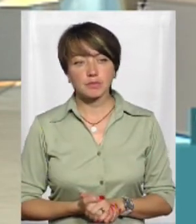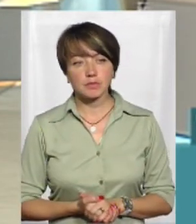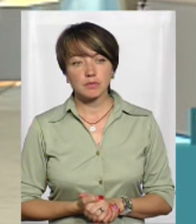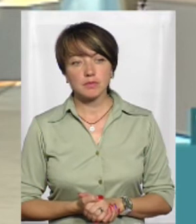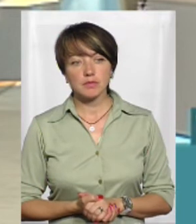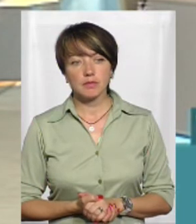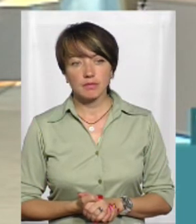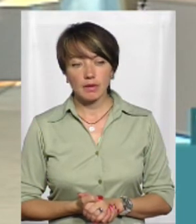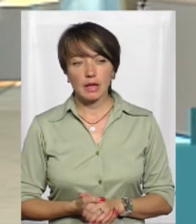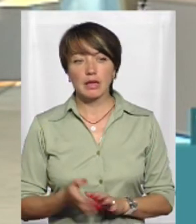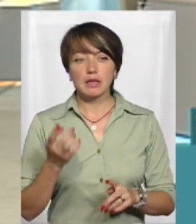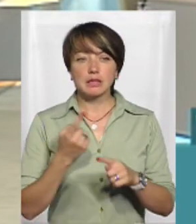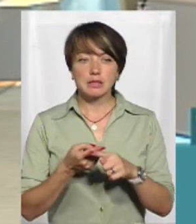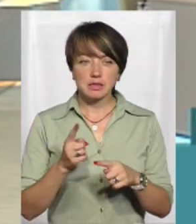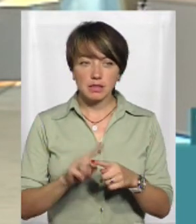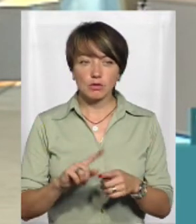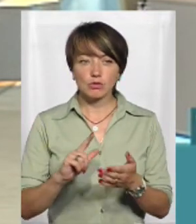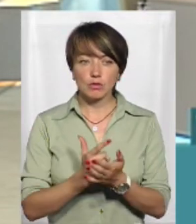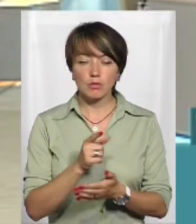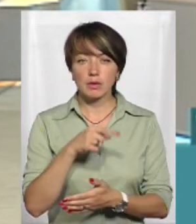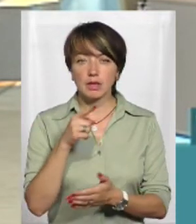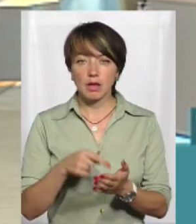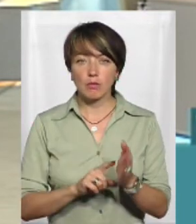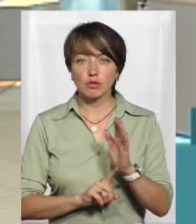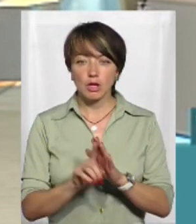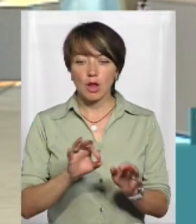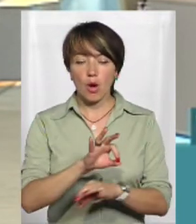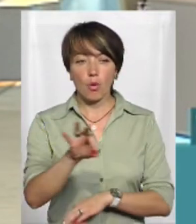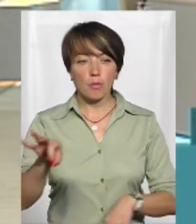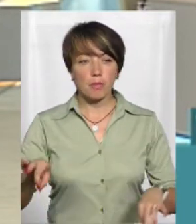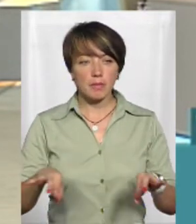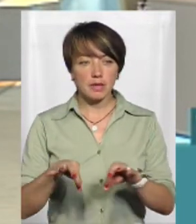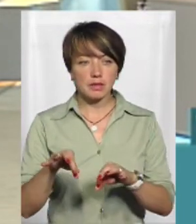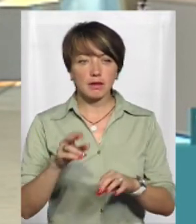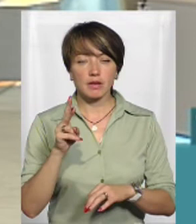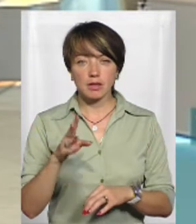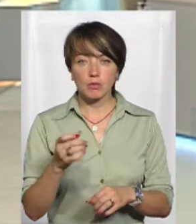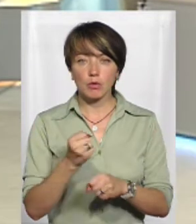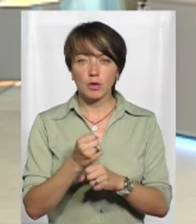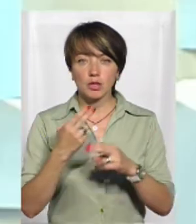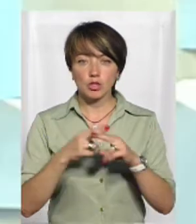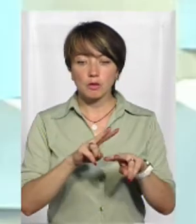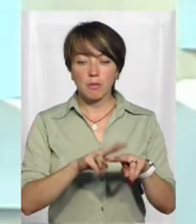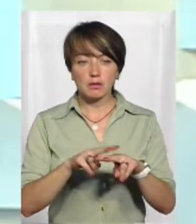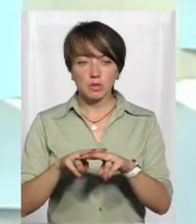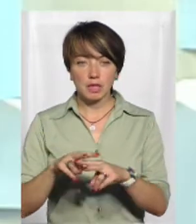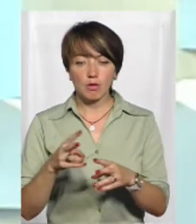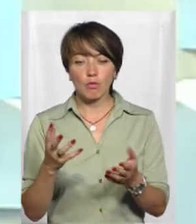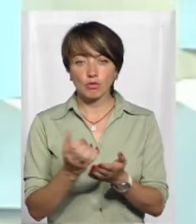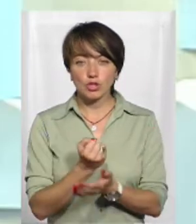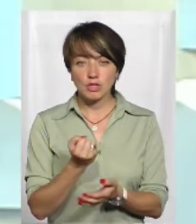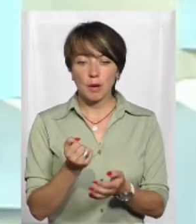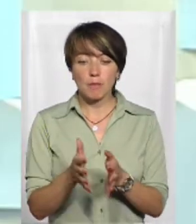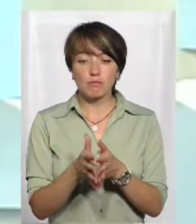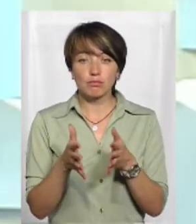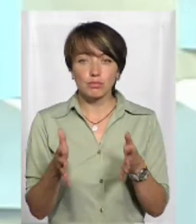питання про те, що я озвучував. Почали обмірювати квартири, поробили технічні паспорти, вийшли надлишки